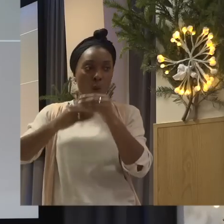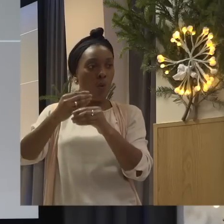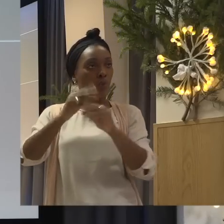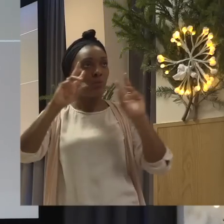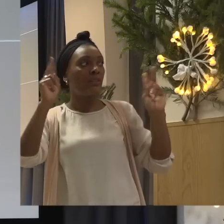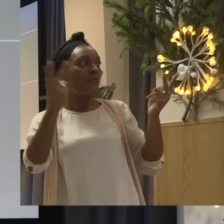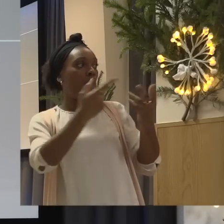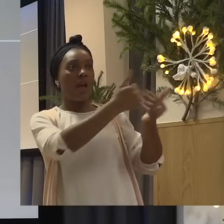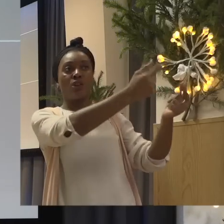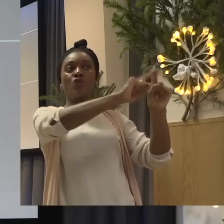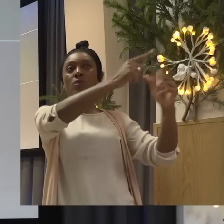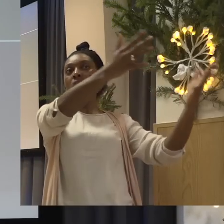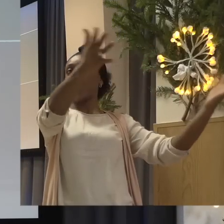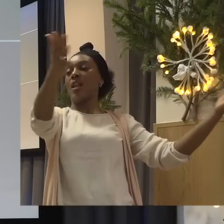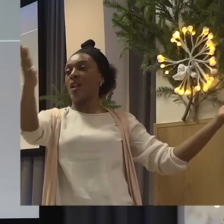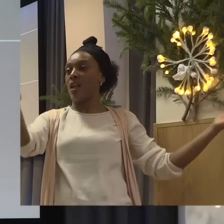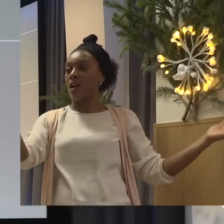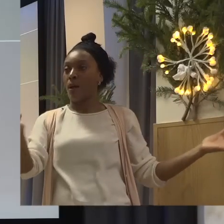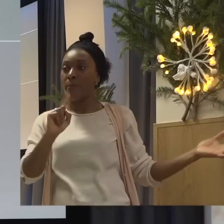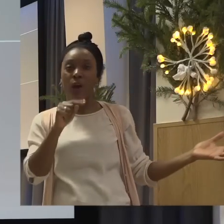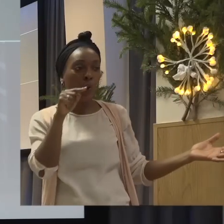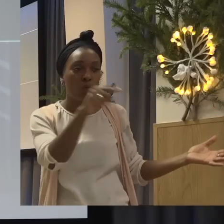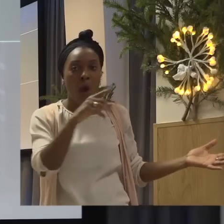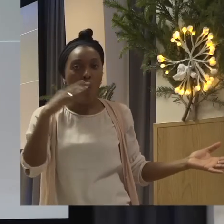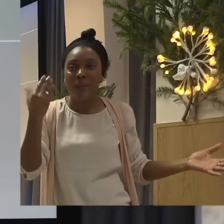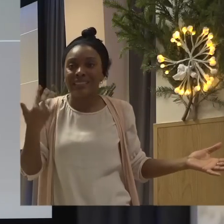Alléluia. L'homme n'est pas le centre, frères et sœurs.